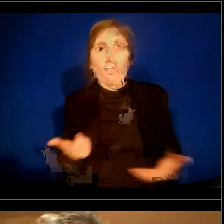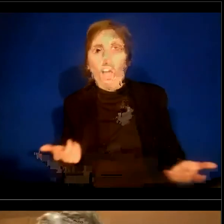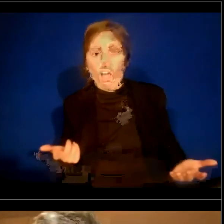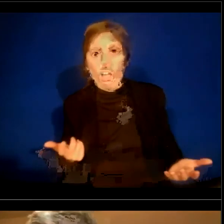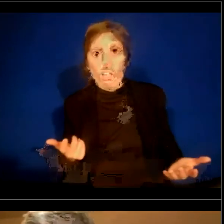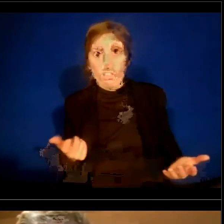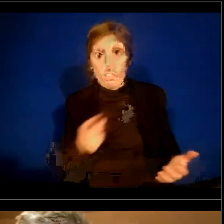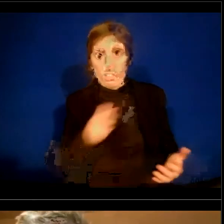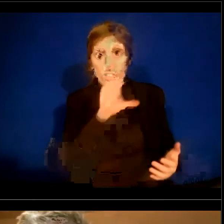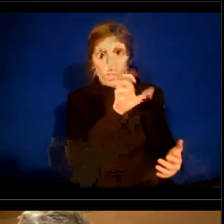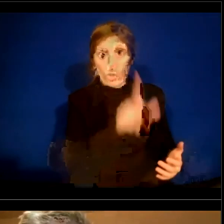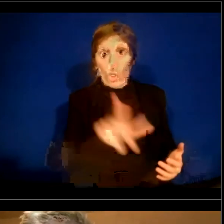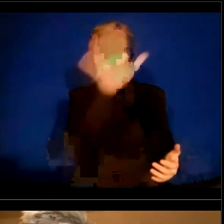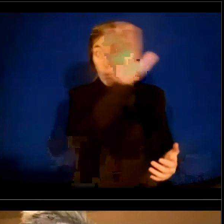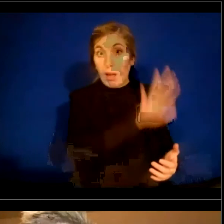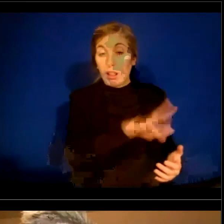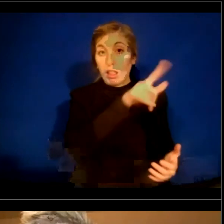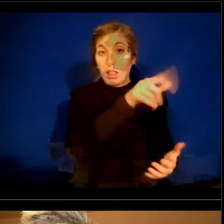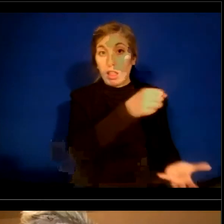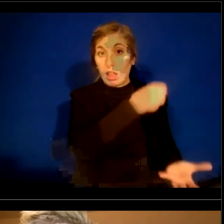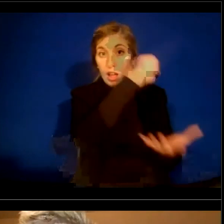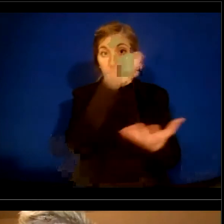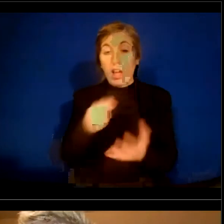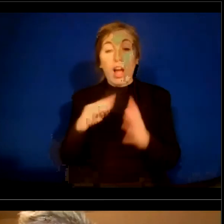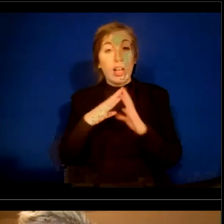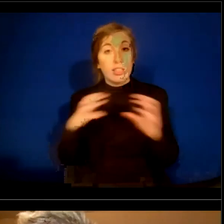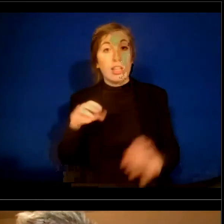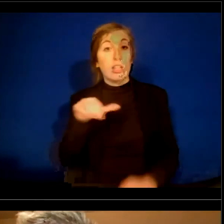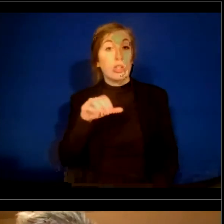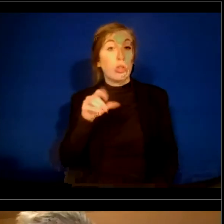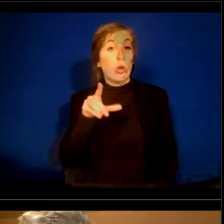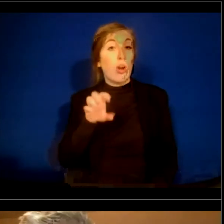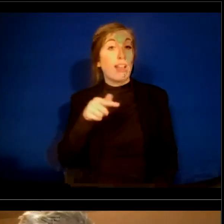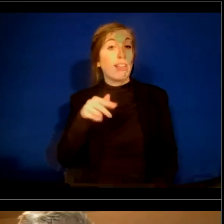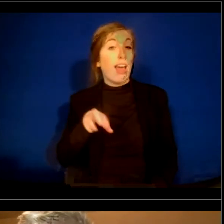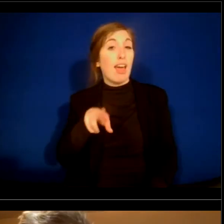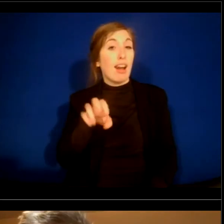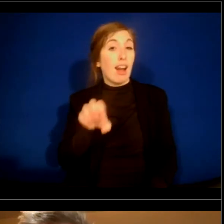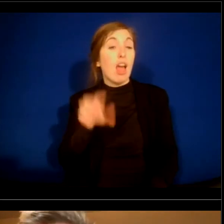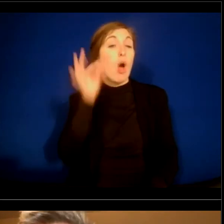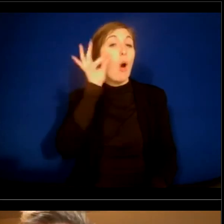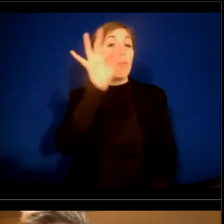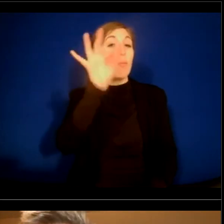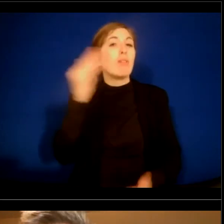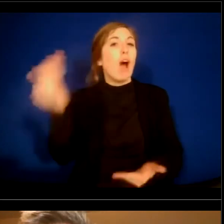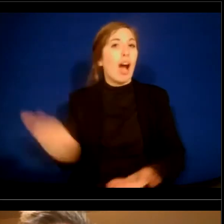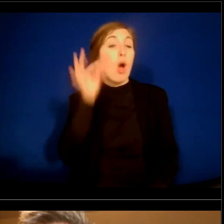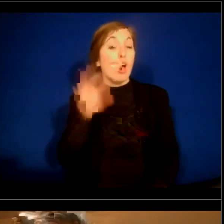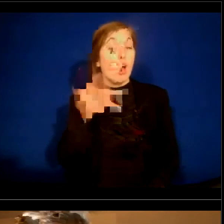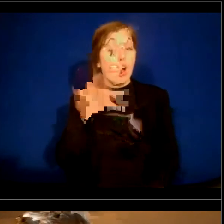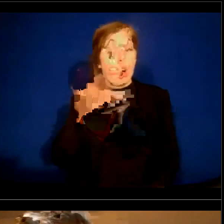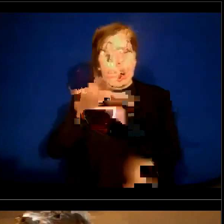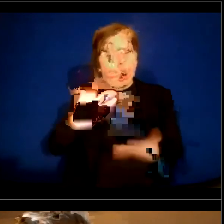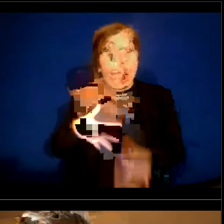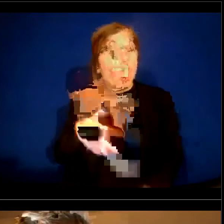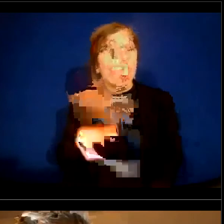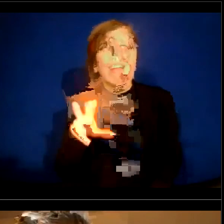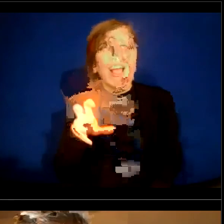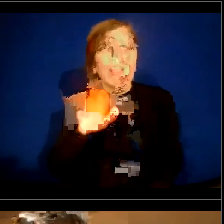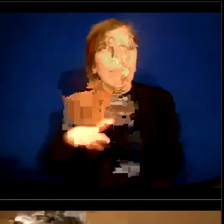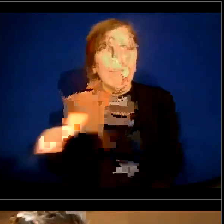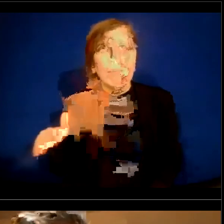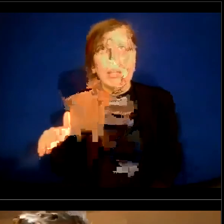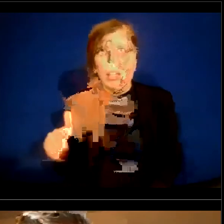grandi misure, mette ancora più a nudo il re, e quindi c'è un po' l'abitudine a non collaborare, persone che